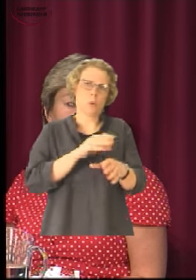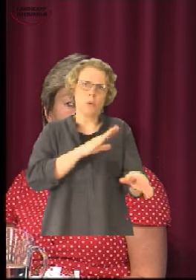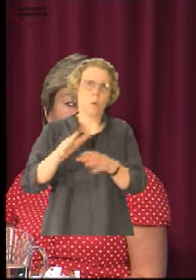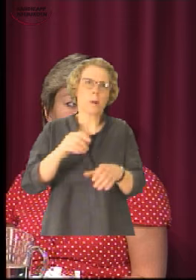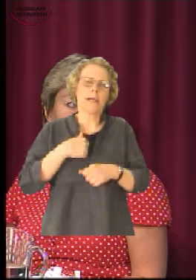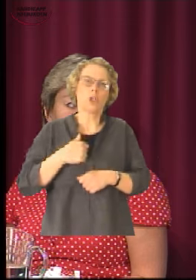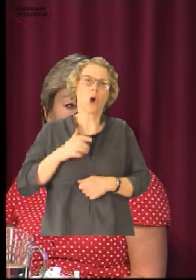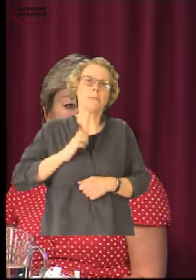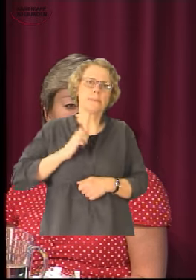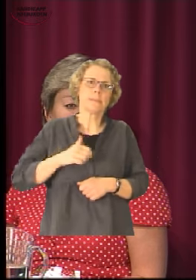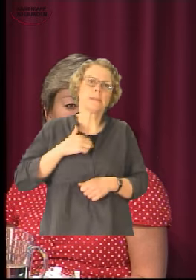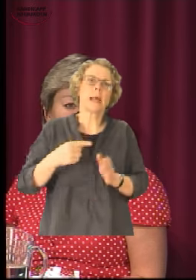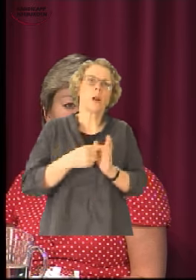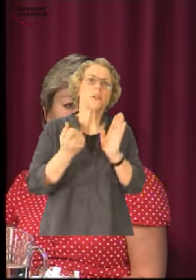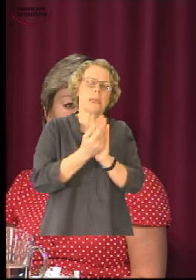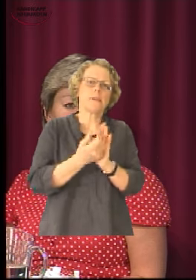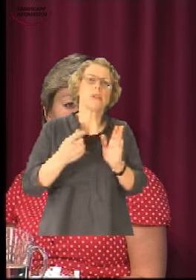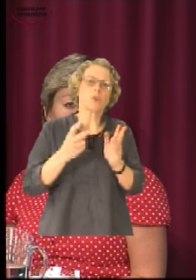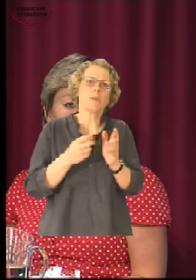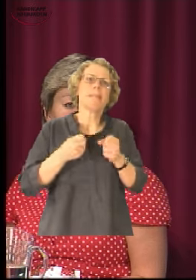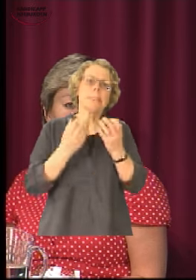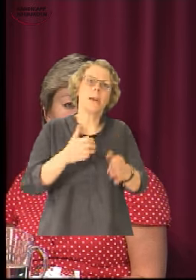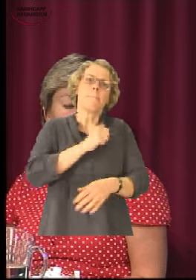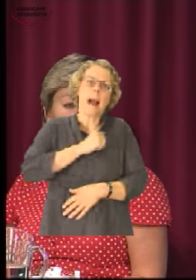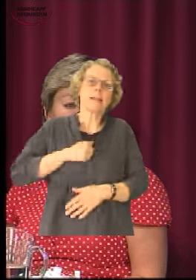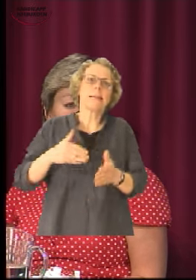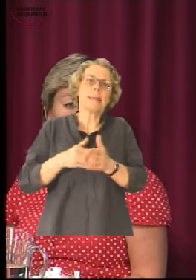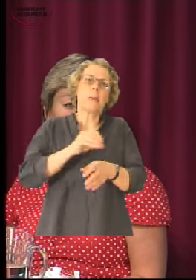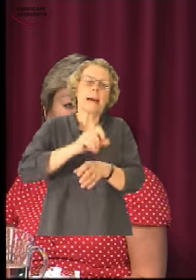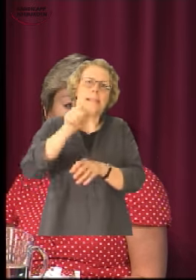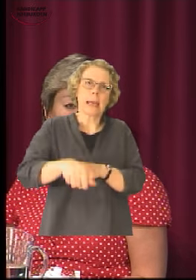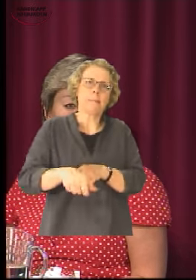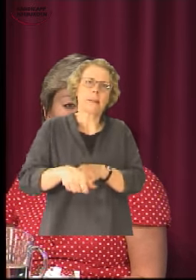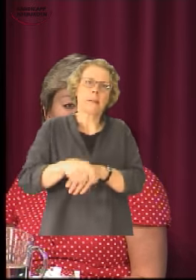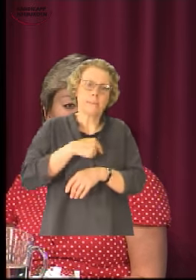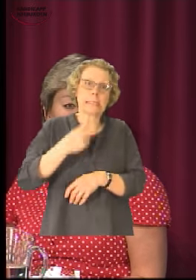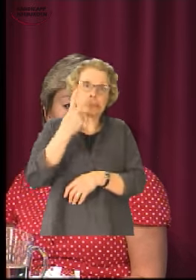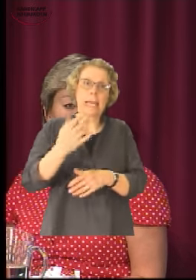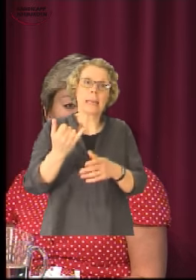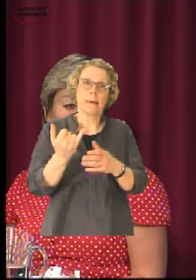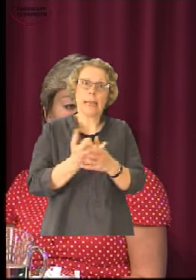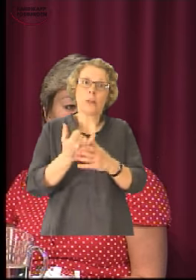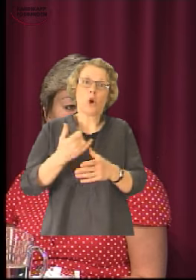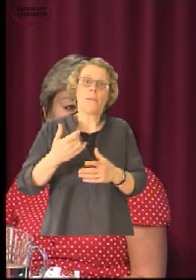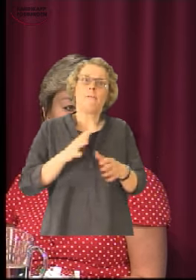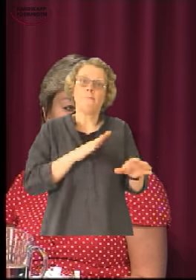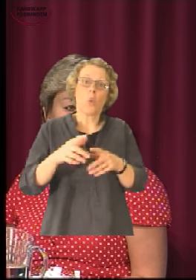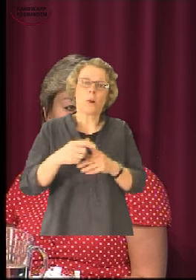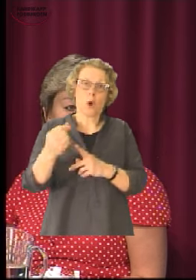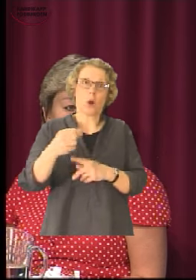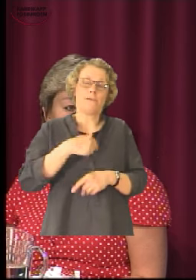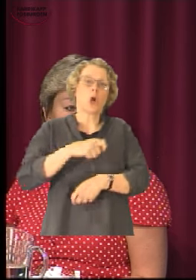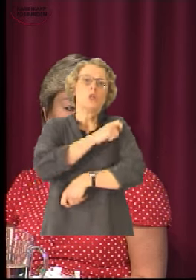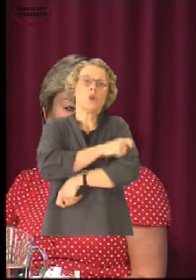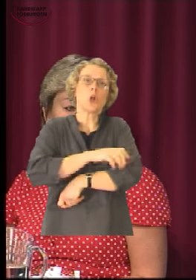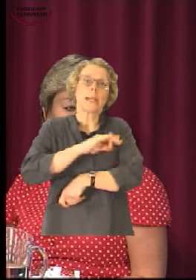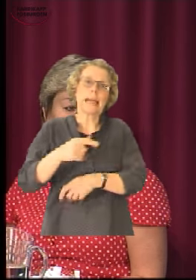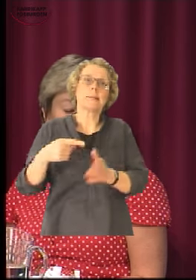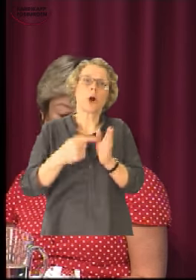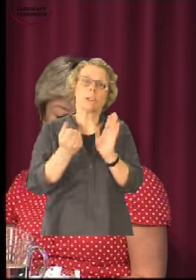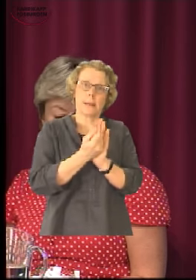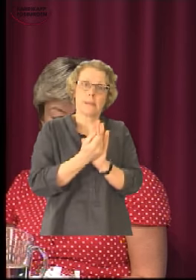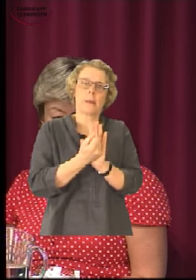makten i patienterna. Vi ser det i vårdvalen. En patienträttighetslagstiftning. Vi har ju en skyldighetslagstiftning för landstinget att